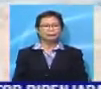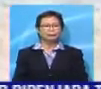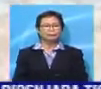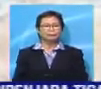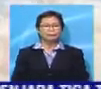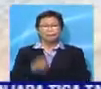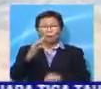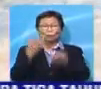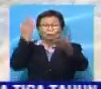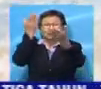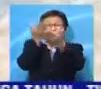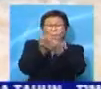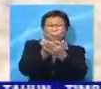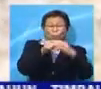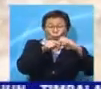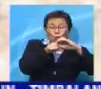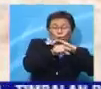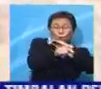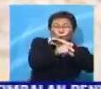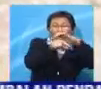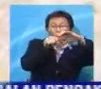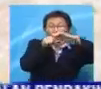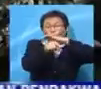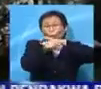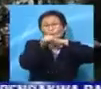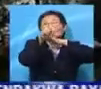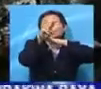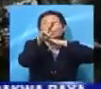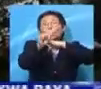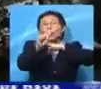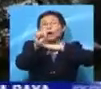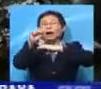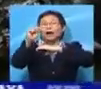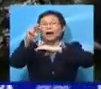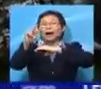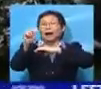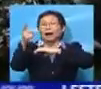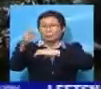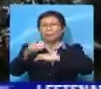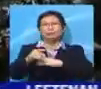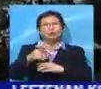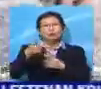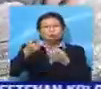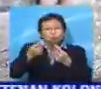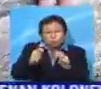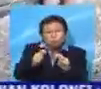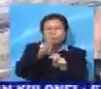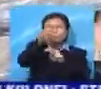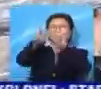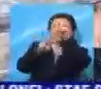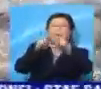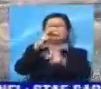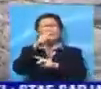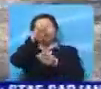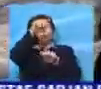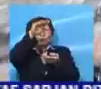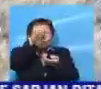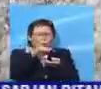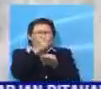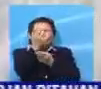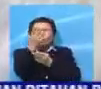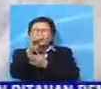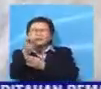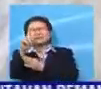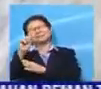Kalau anda sampai Gua Kelam, jangan lupa untuk cuba memanjat Big Wall ini. Nampak macam rendah je 12 meter ni